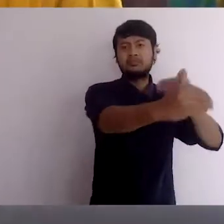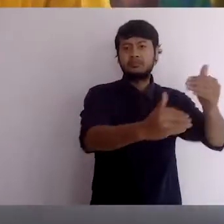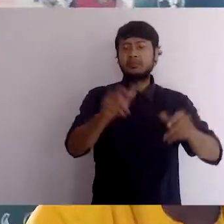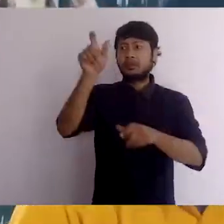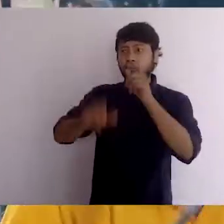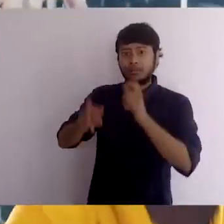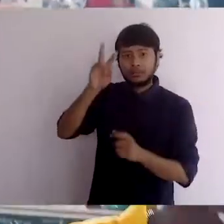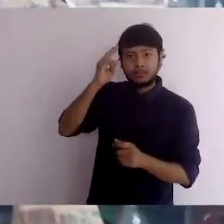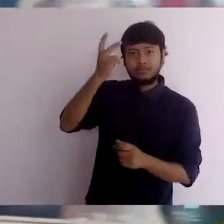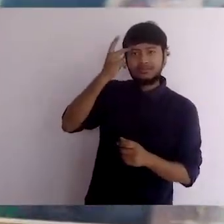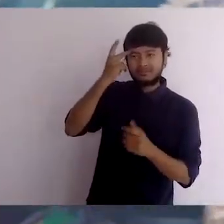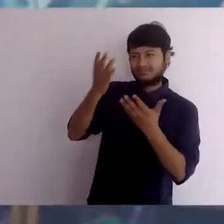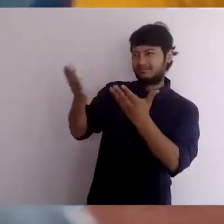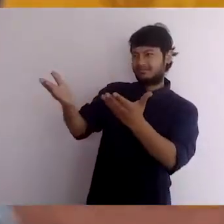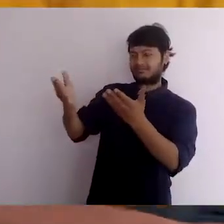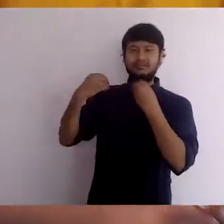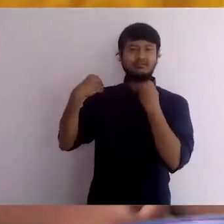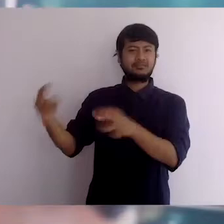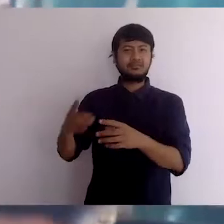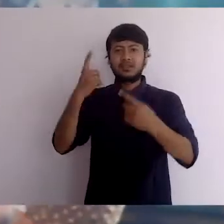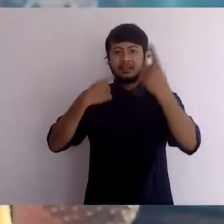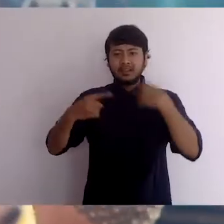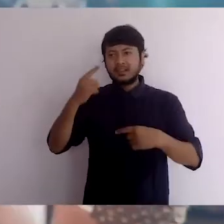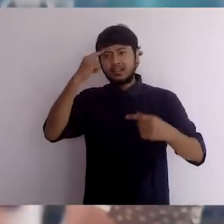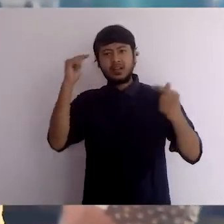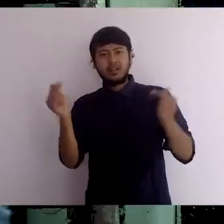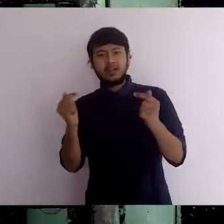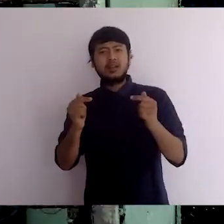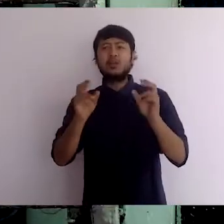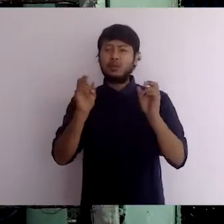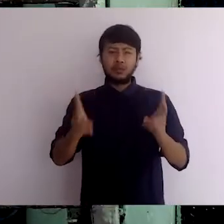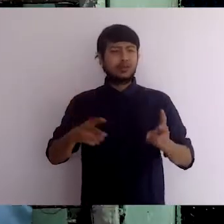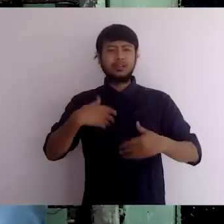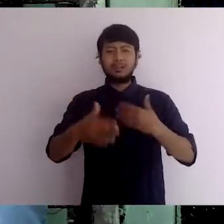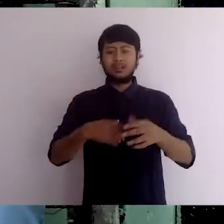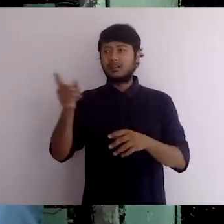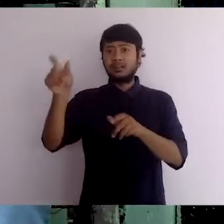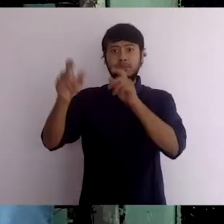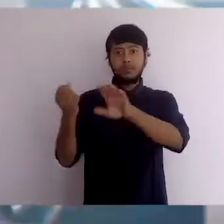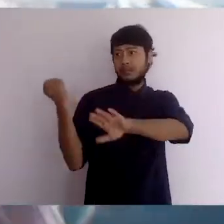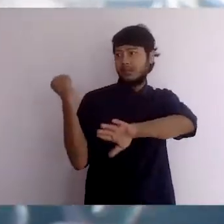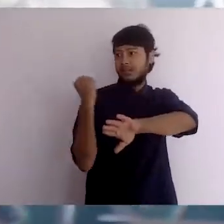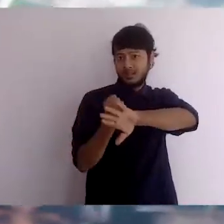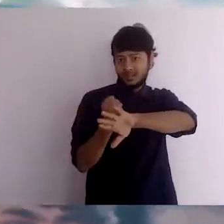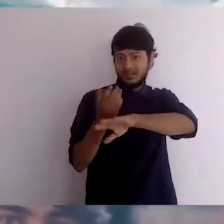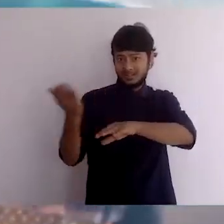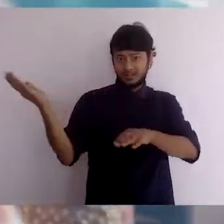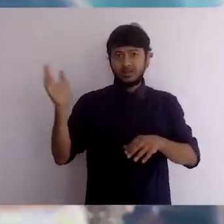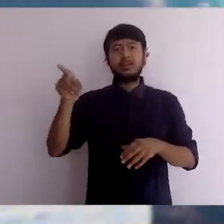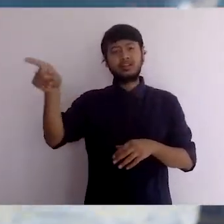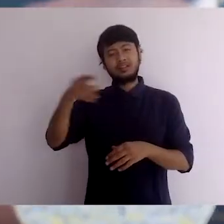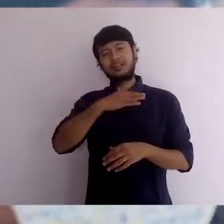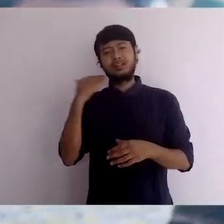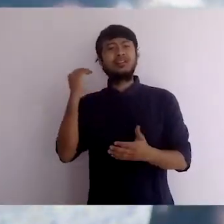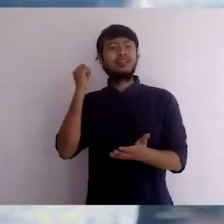अजीब। जो लोगों ने सोचा है मेरे बारे में बदीर, सब खुद में खोए रोए परेशान तू करीब। उन लोगों से जो तेरी मारने वाले